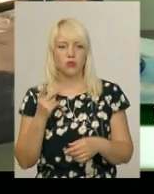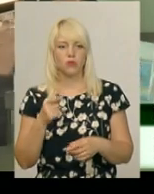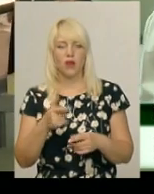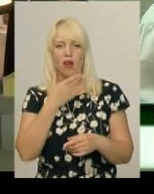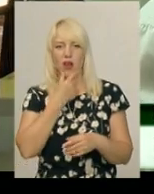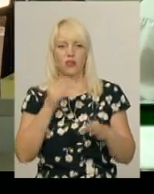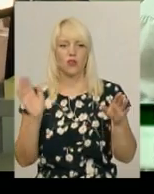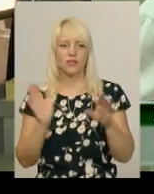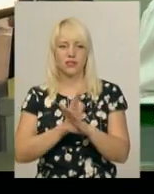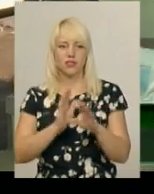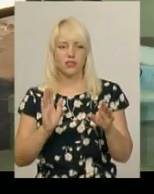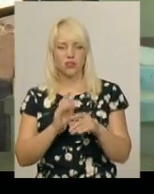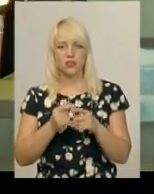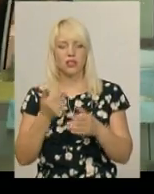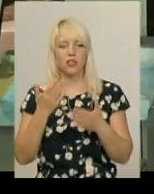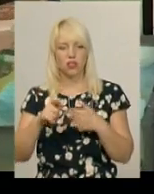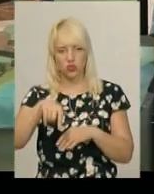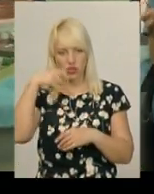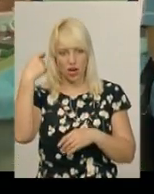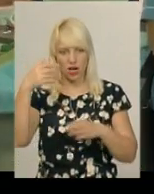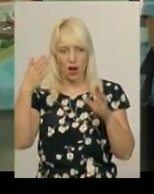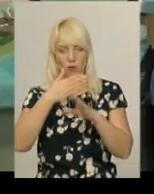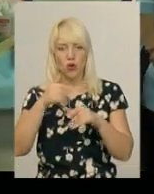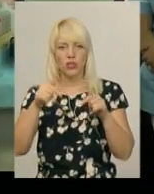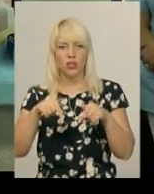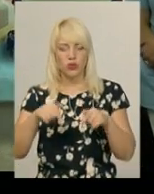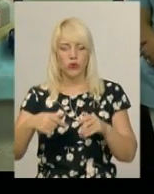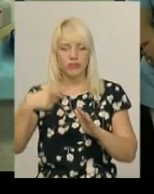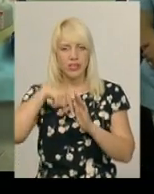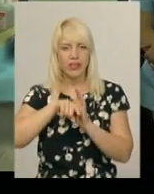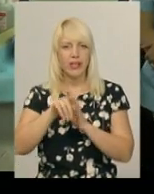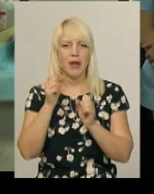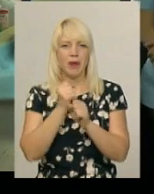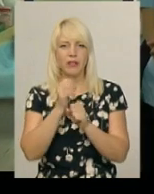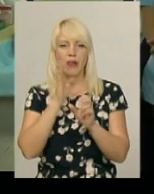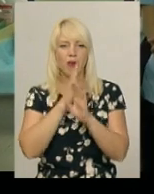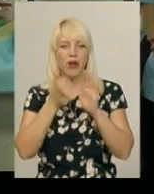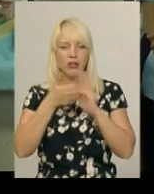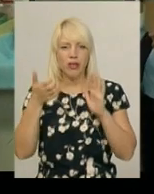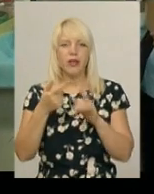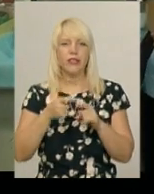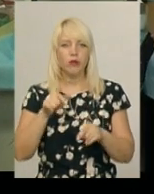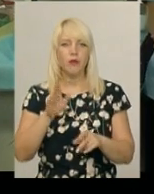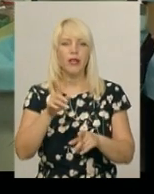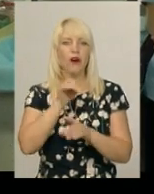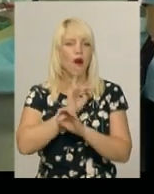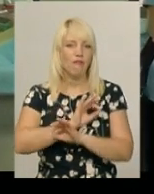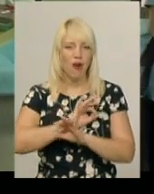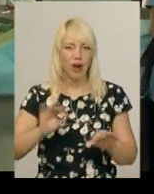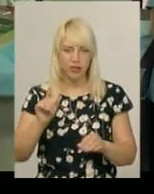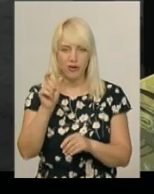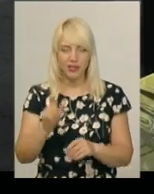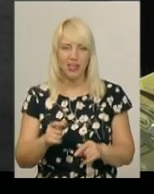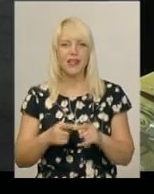вентилірується, навіть якщо жарка погода, то тут кондиціонер працює і донору буде комфортно. Ну і те, що вона